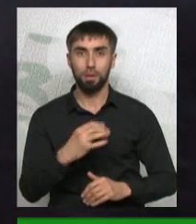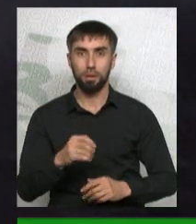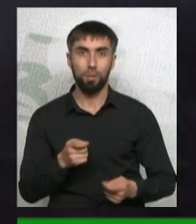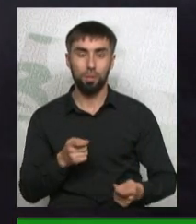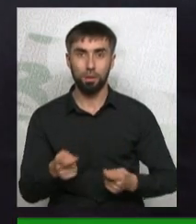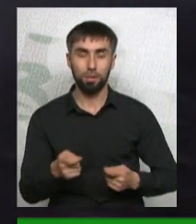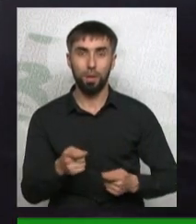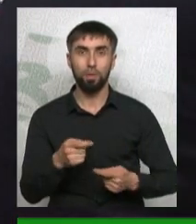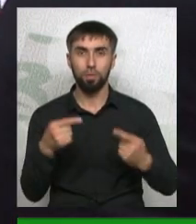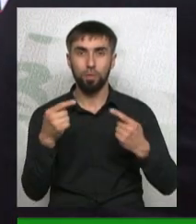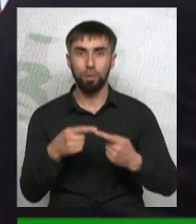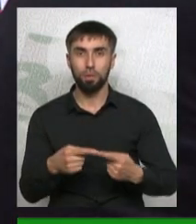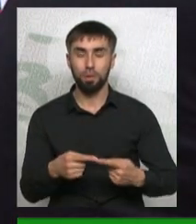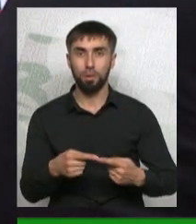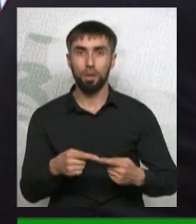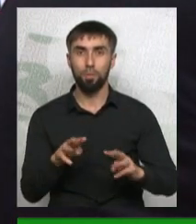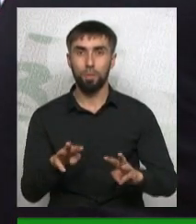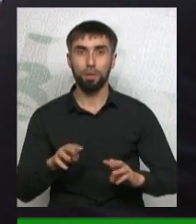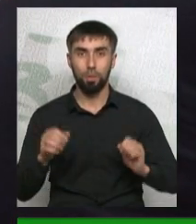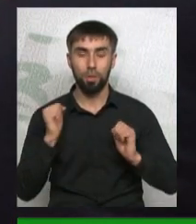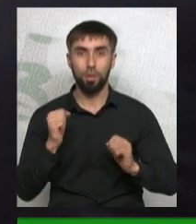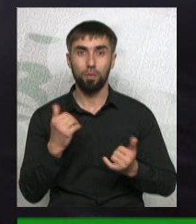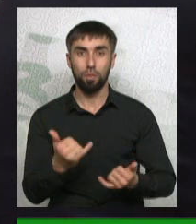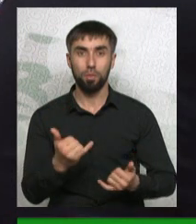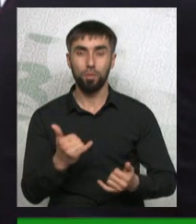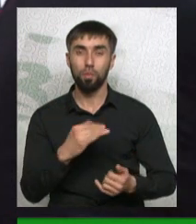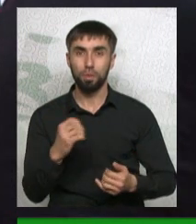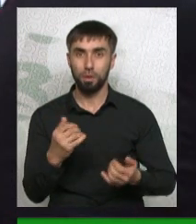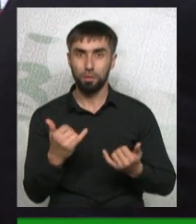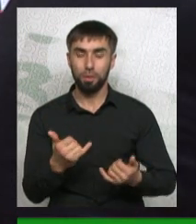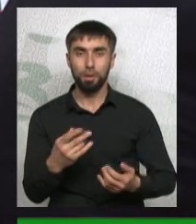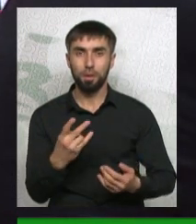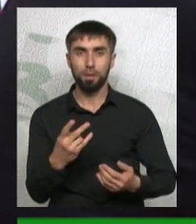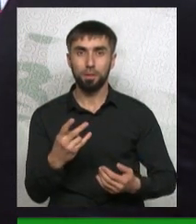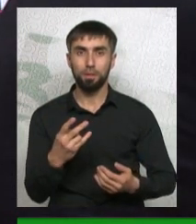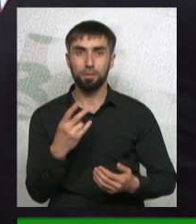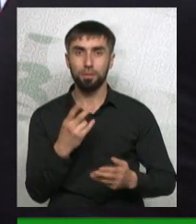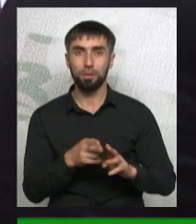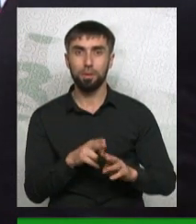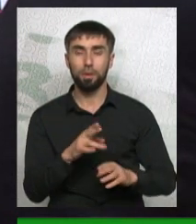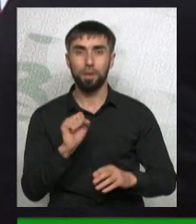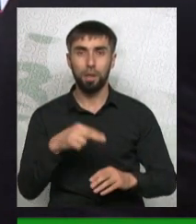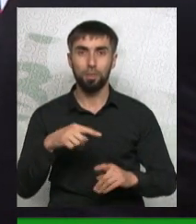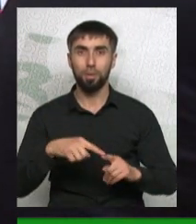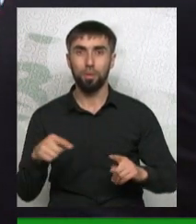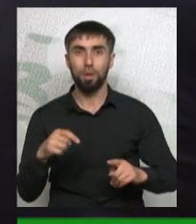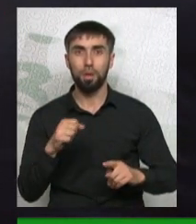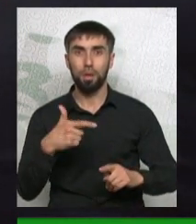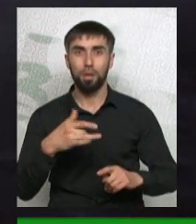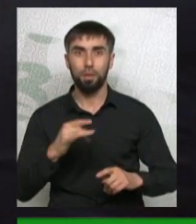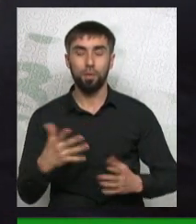правительства, конкретно Минспорте. Вот сейчас вот уже сегодня надо висеть, чтобы с апреля какие у вас пойдет